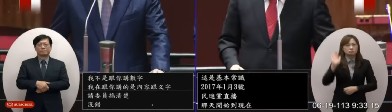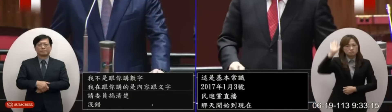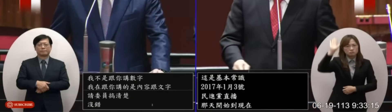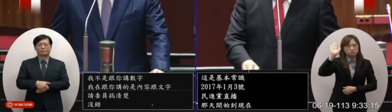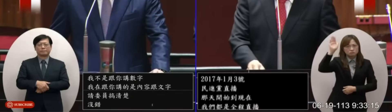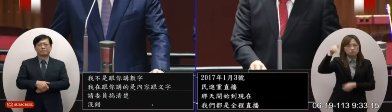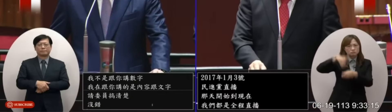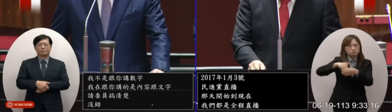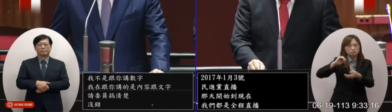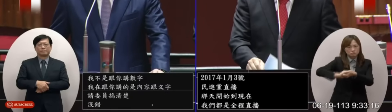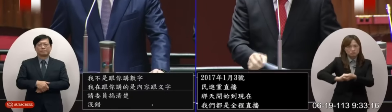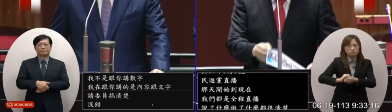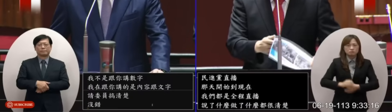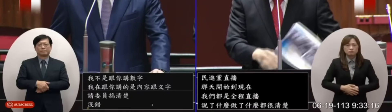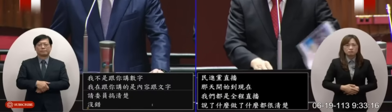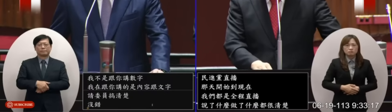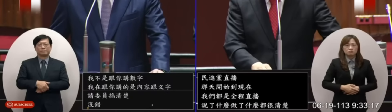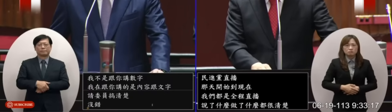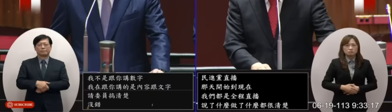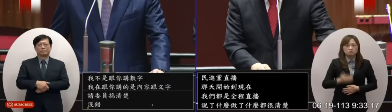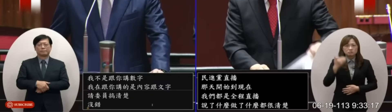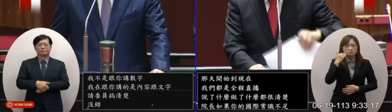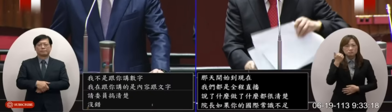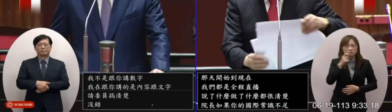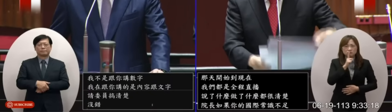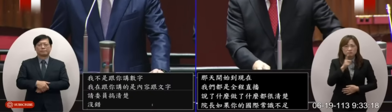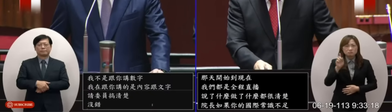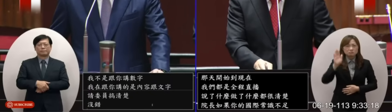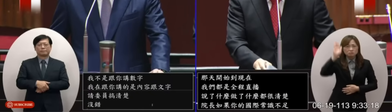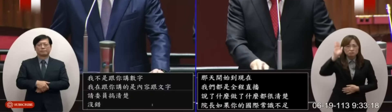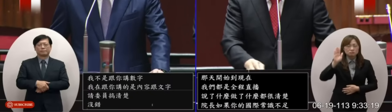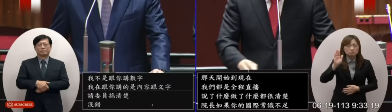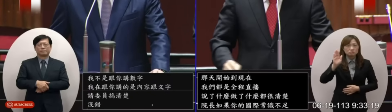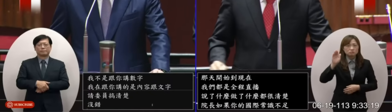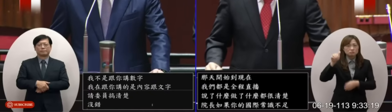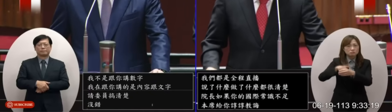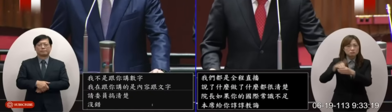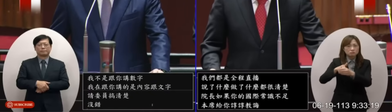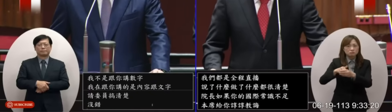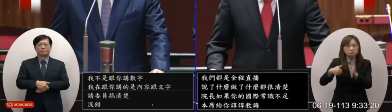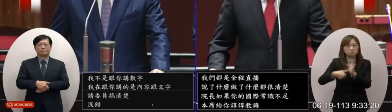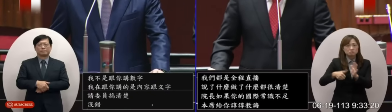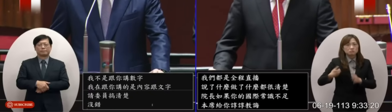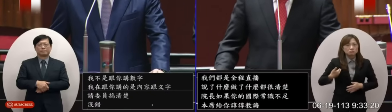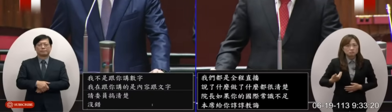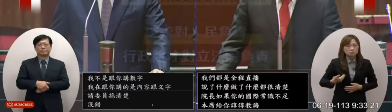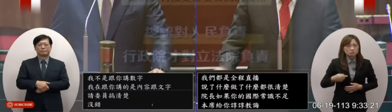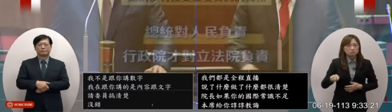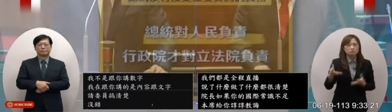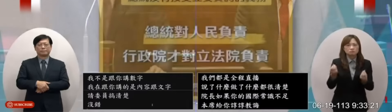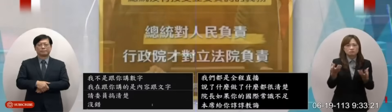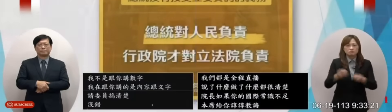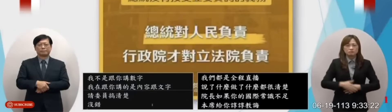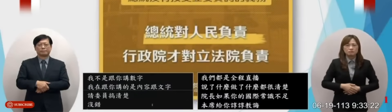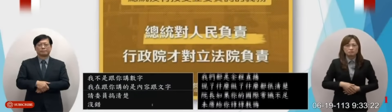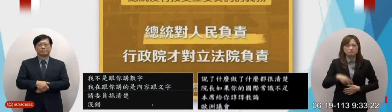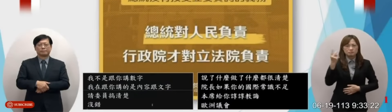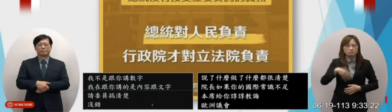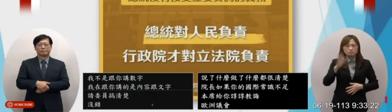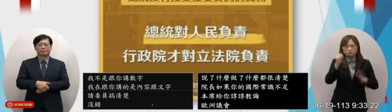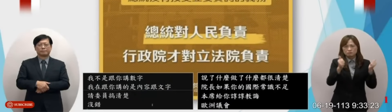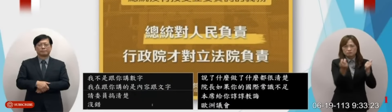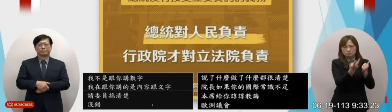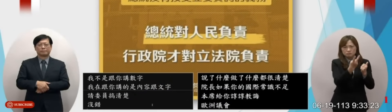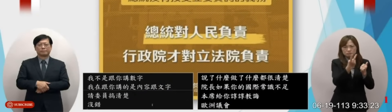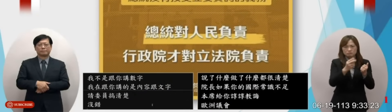决，所以没有什么叫做举手表决，有谁知道？第二，混淆双首长制，不可以